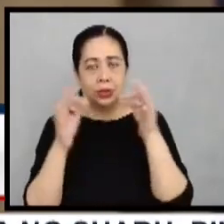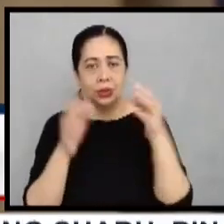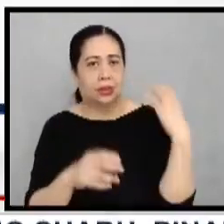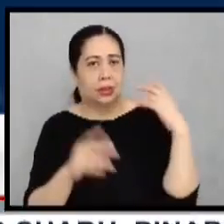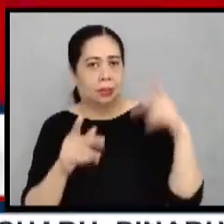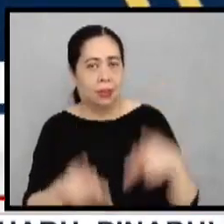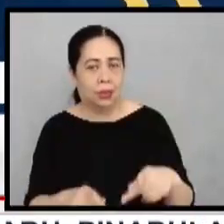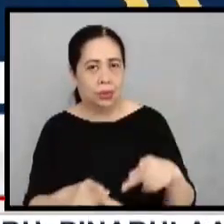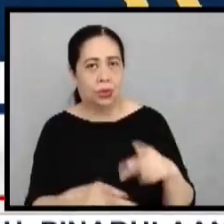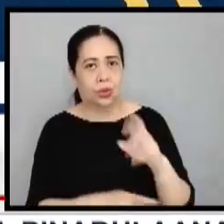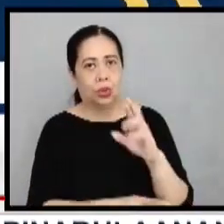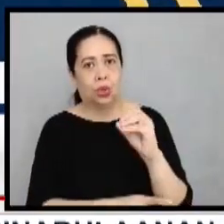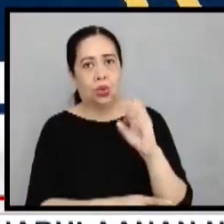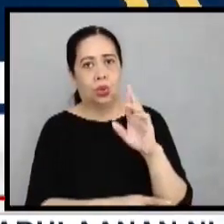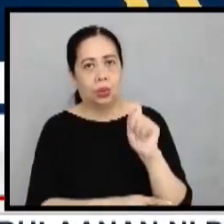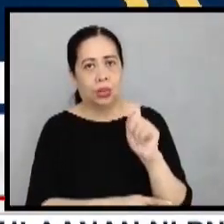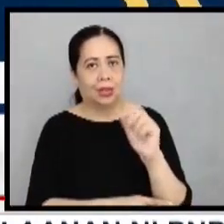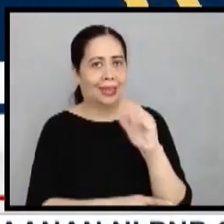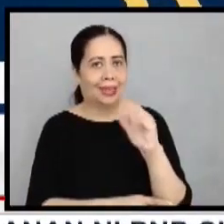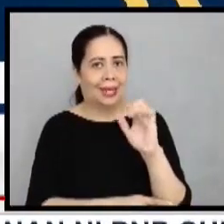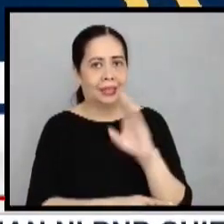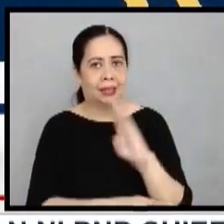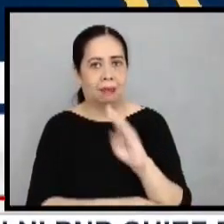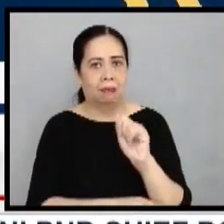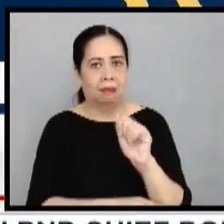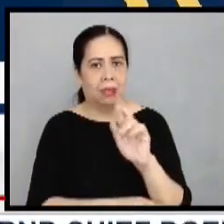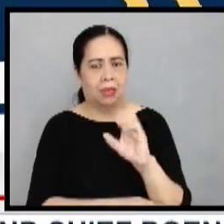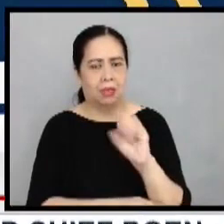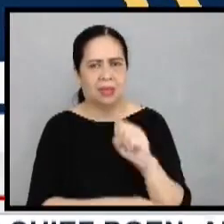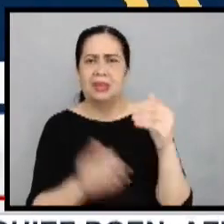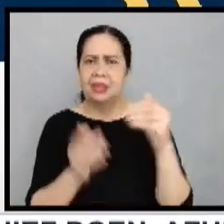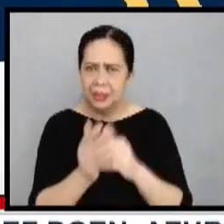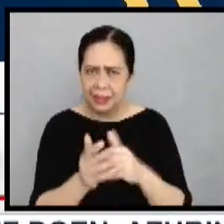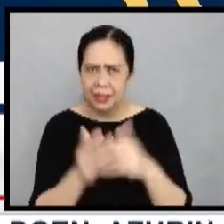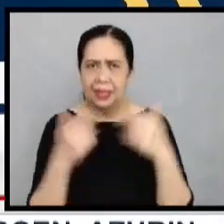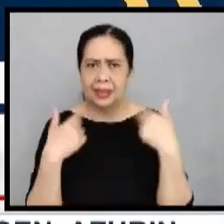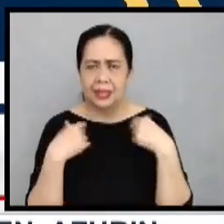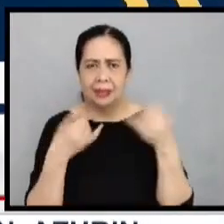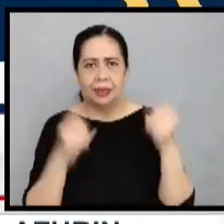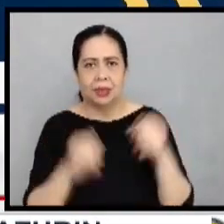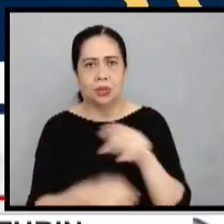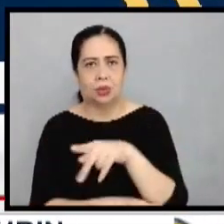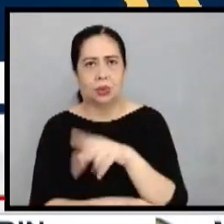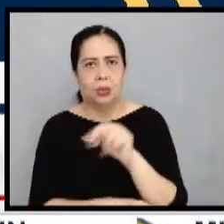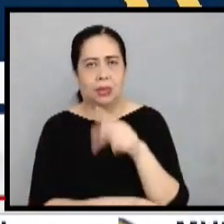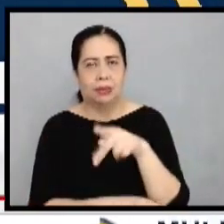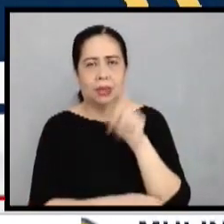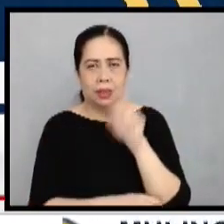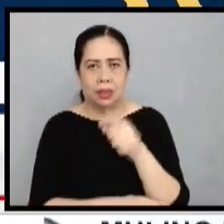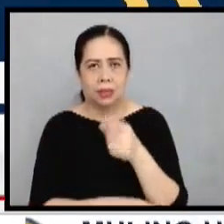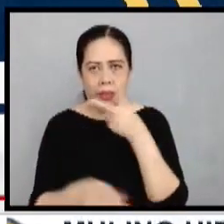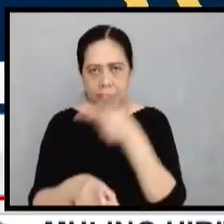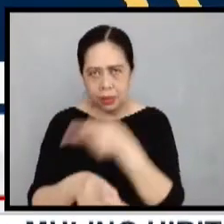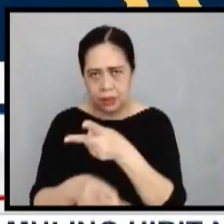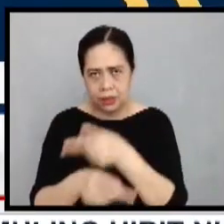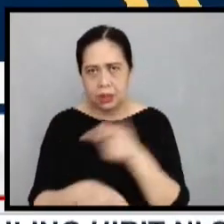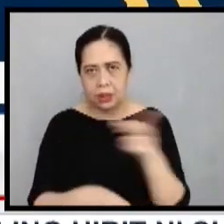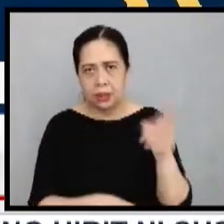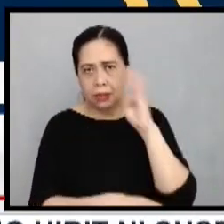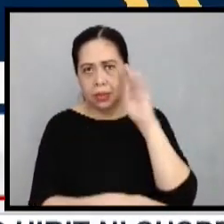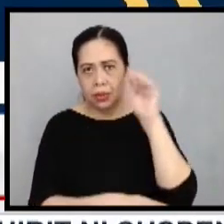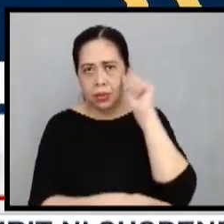Robert Ace Barbers, ngayong may bagong issue na naman sa PNP, dapat itong tutukang mabuti ni DILG Secretary Benher Abalos